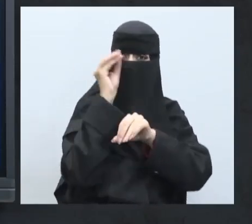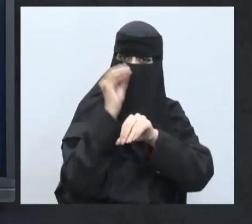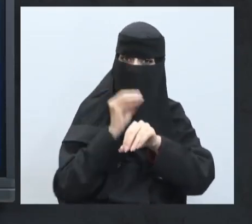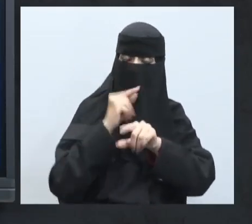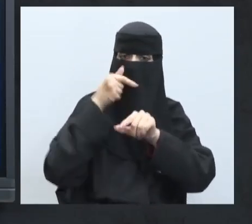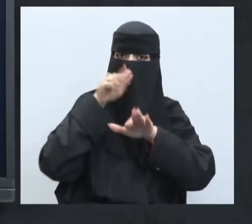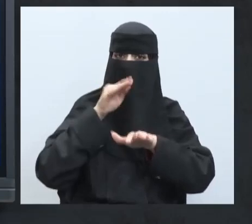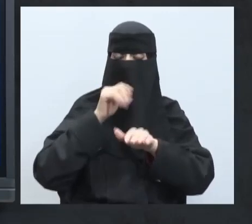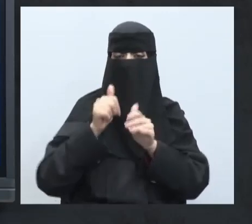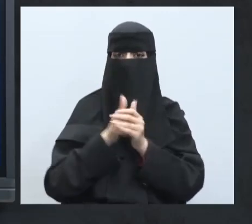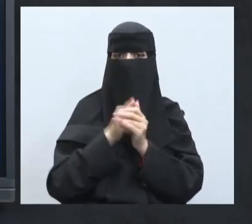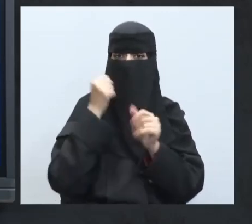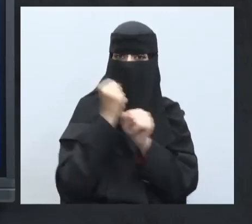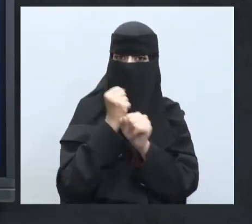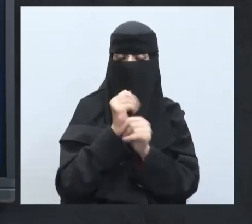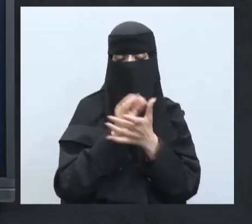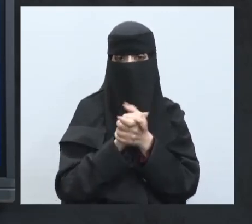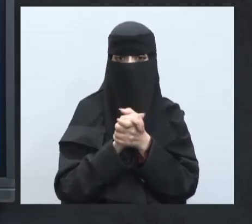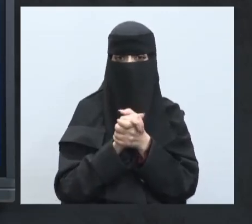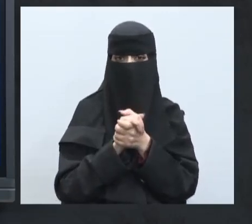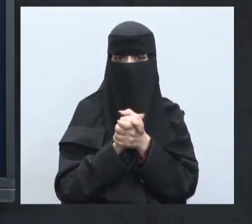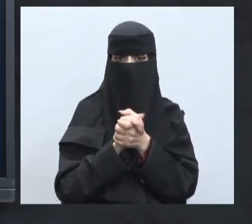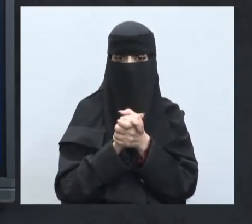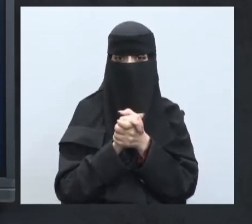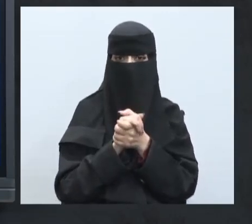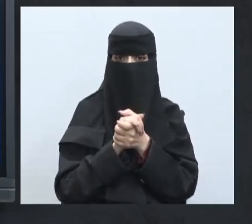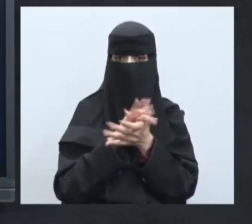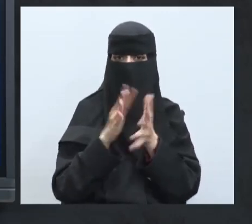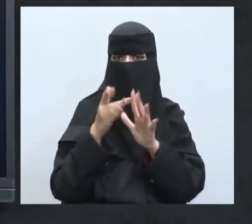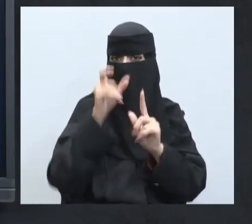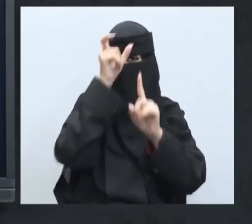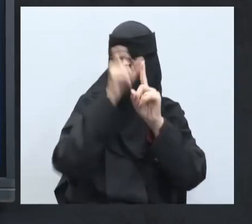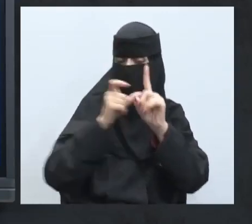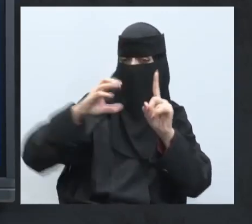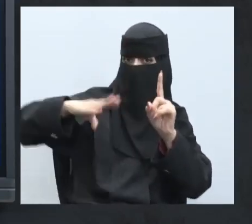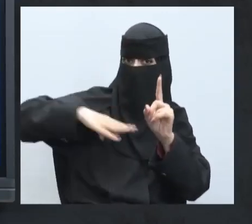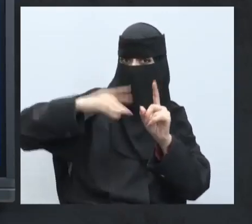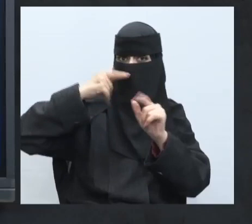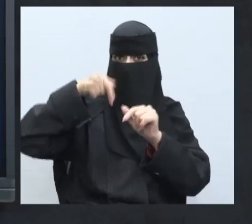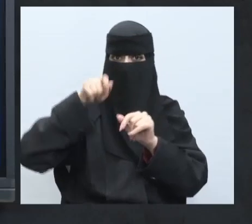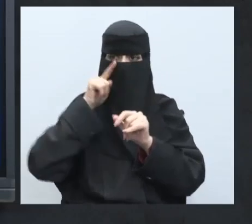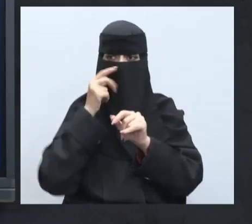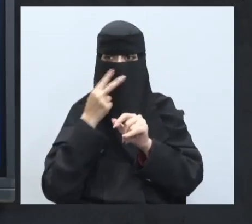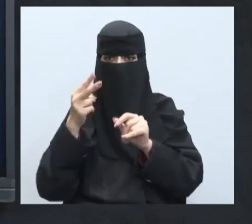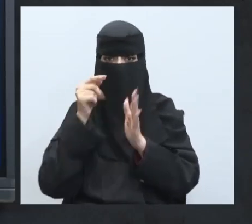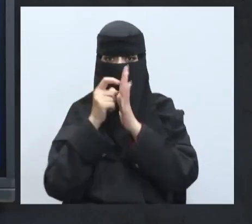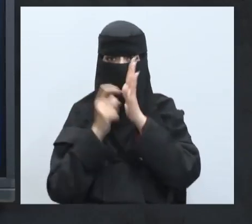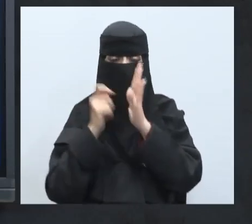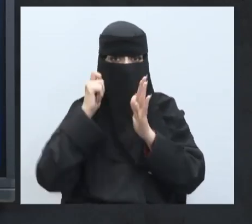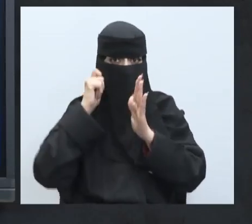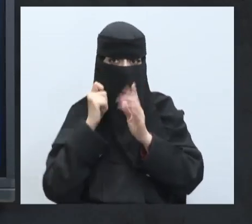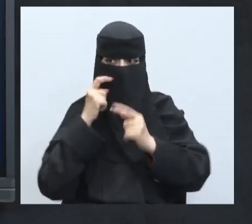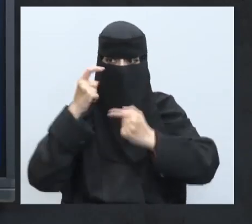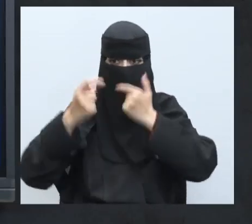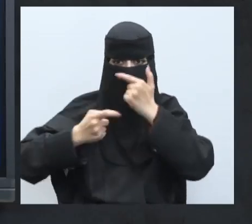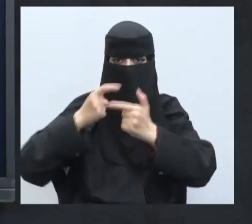يرى بعض المدراء او مديرين ان الموظفين يعملون من خلال العقاب والمتابعه والبعض يرى انه من